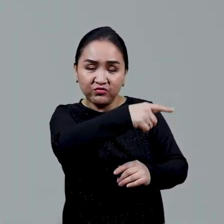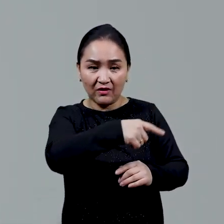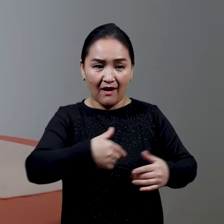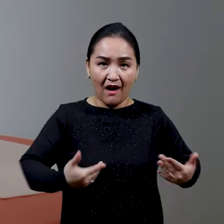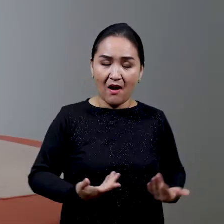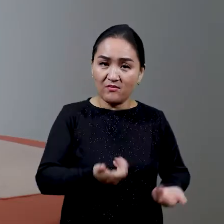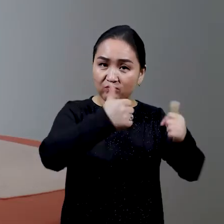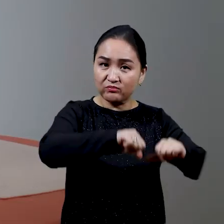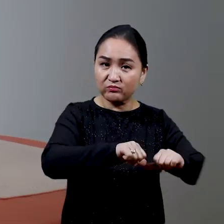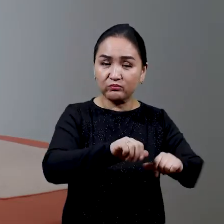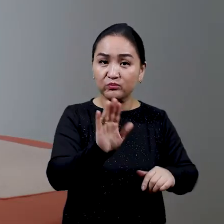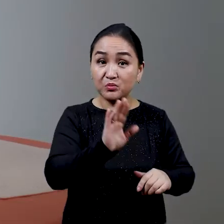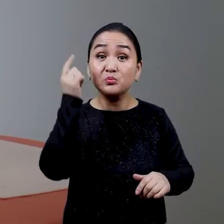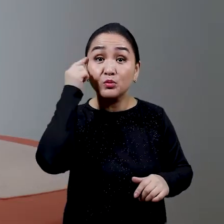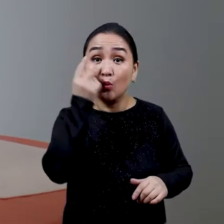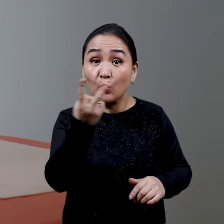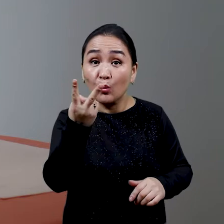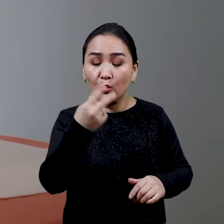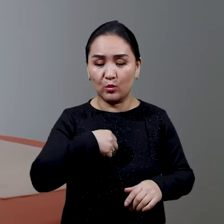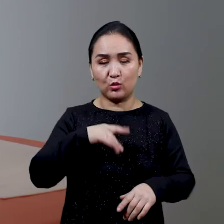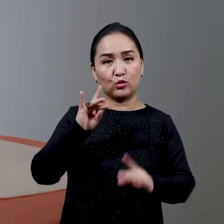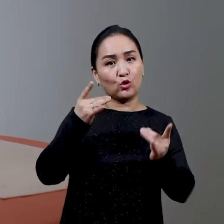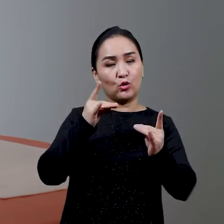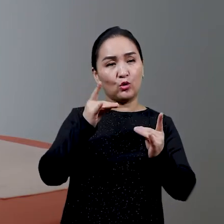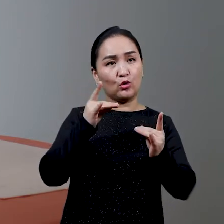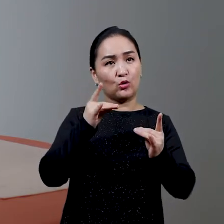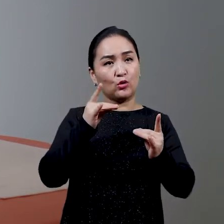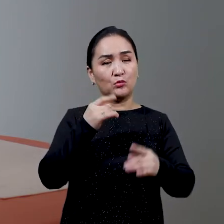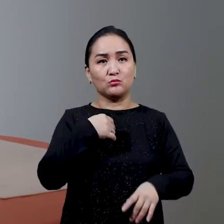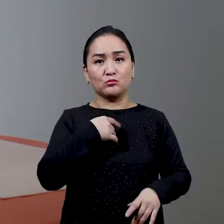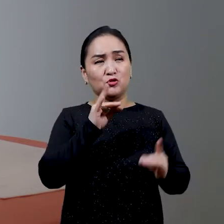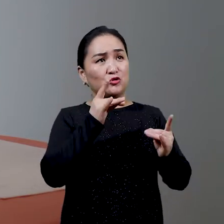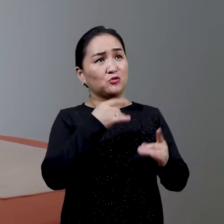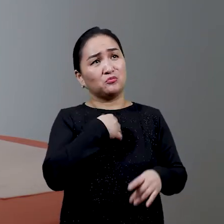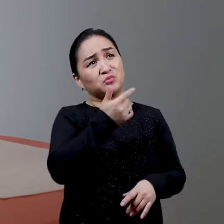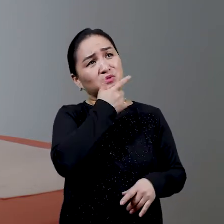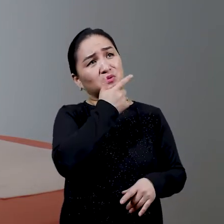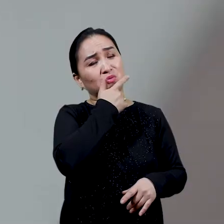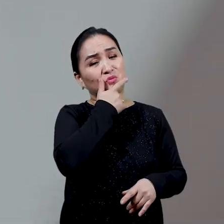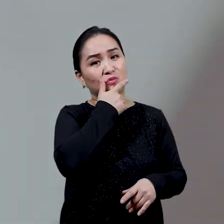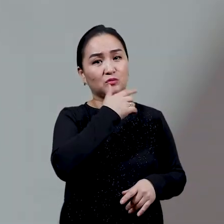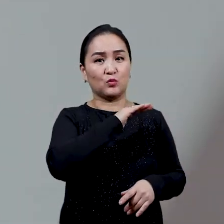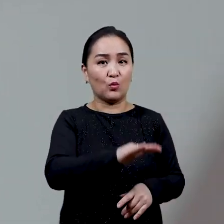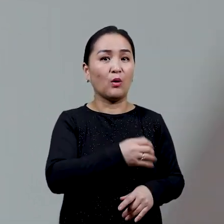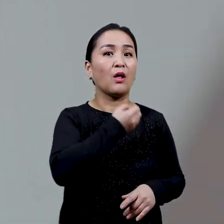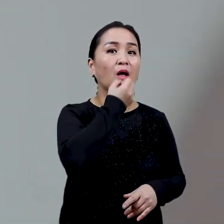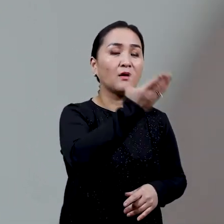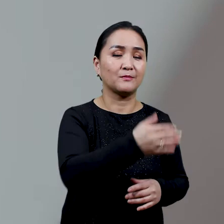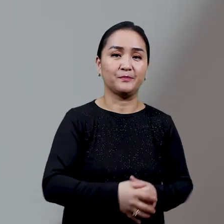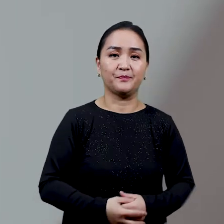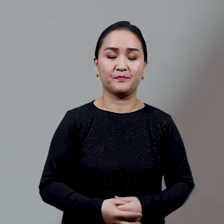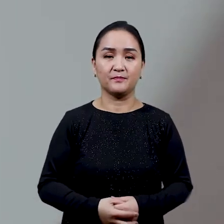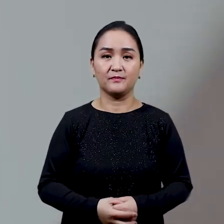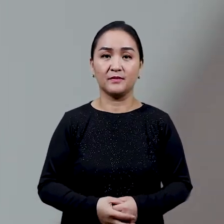шийдэх асуудал гэдэг мэдэж байгаа үсттэй. Ийм зүйлээр яаж тоглох юм бэ эмчээ гэж тэр хөгт асуусан юм байна. Ийм зүйлээр